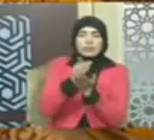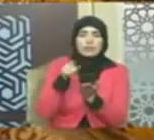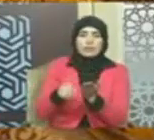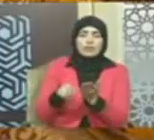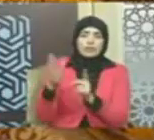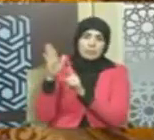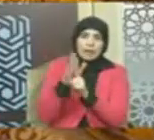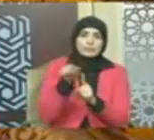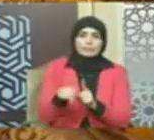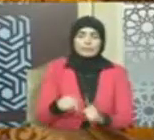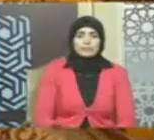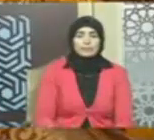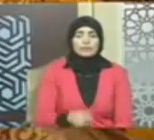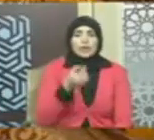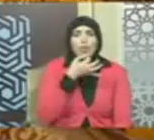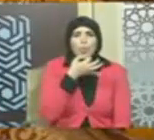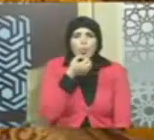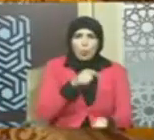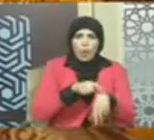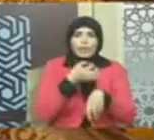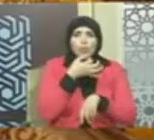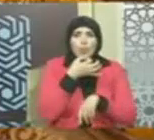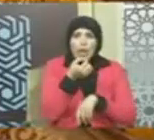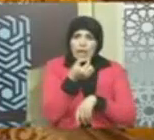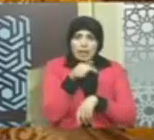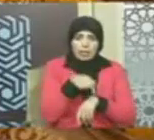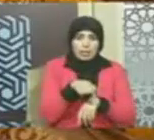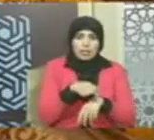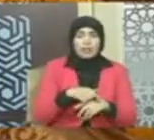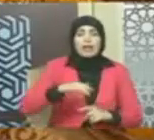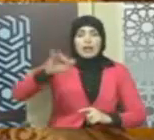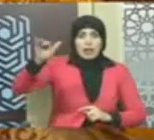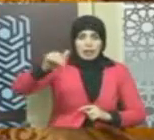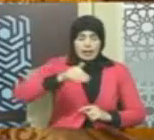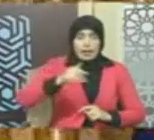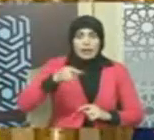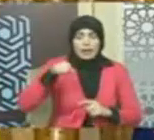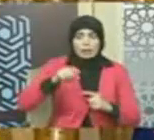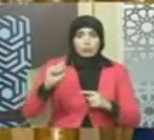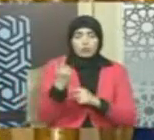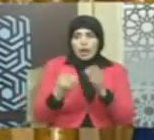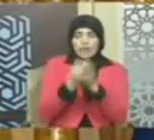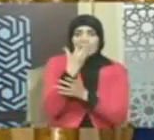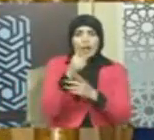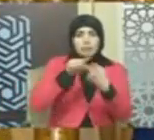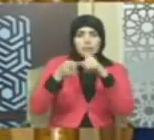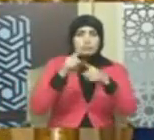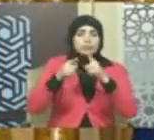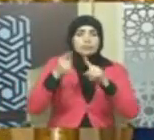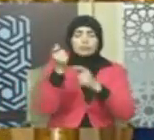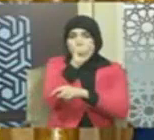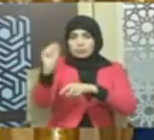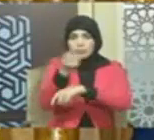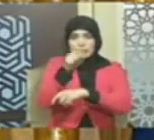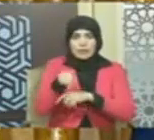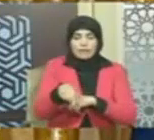فما لبثوا غير قليل حتى جاءت إحدى المعارك، وفي نهايتها